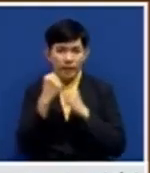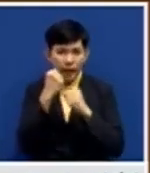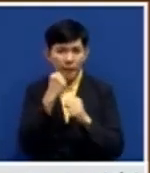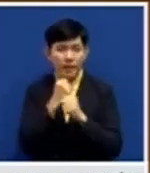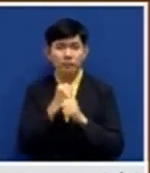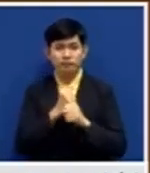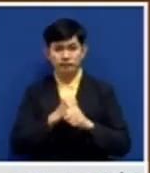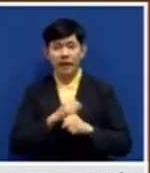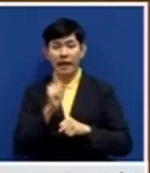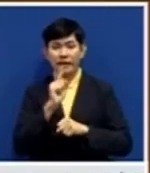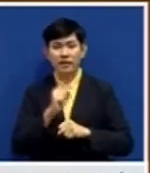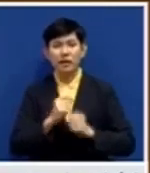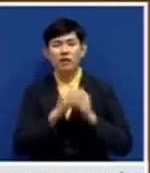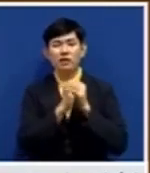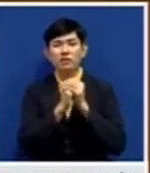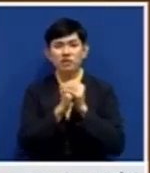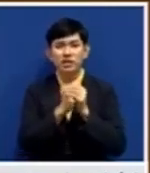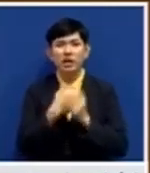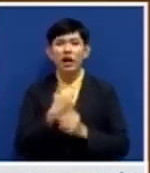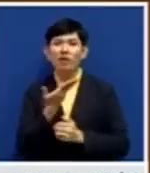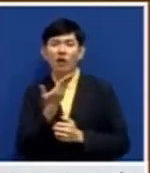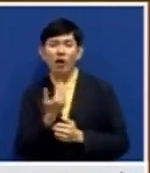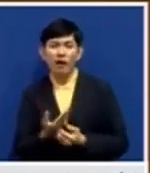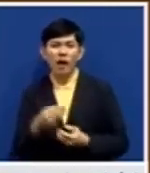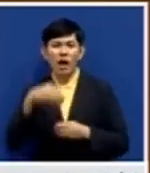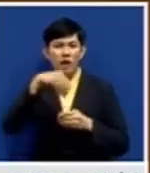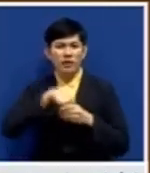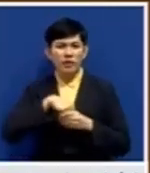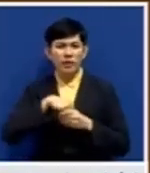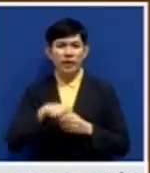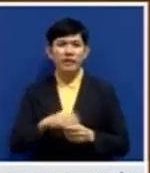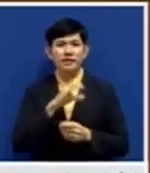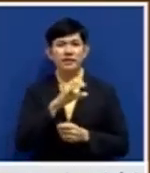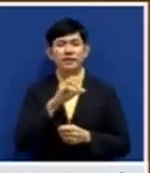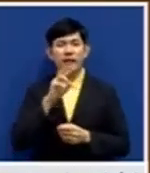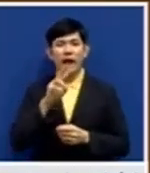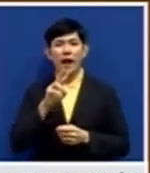ให้จีนเนี่ยมาใช้เราเป็นฐานในการเจาะเข้าไปในเซียงในวิธี